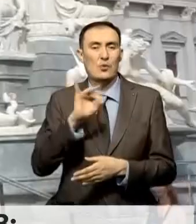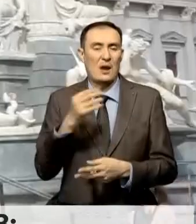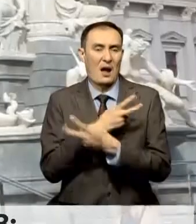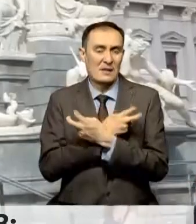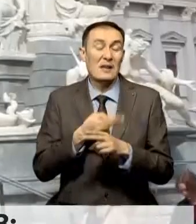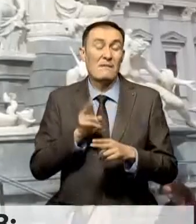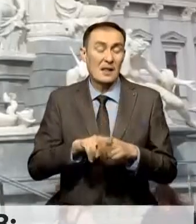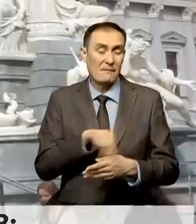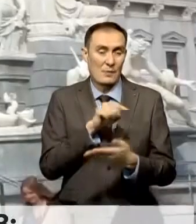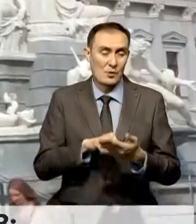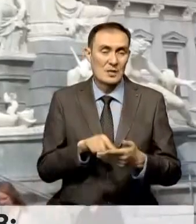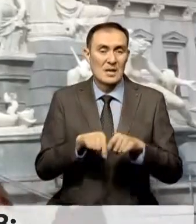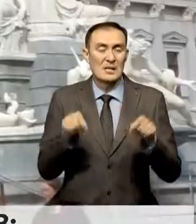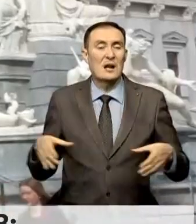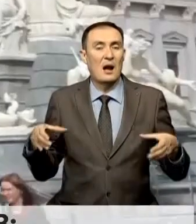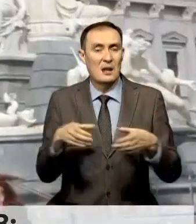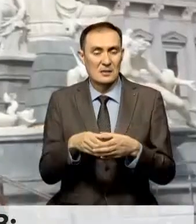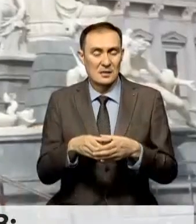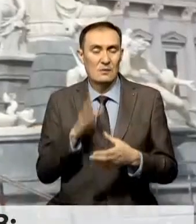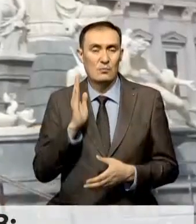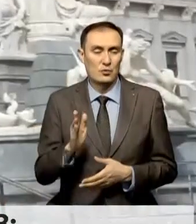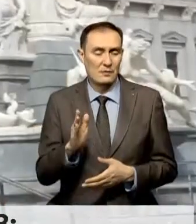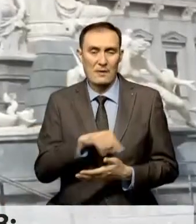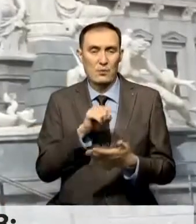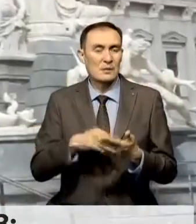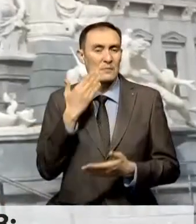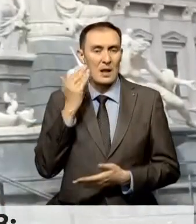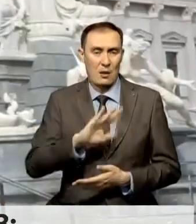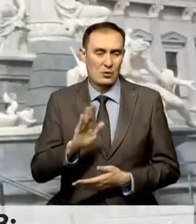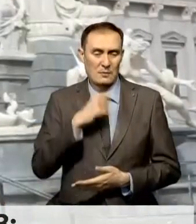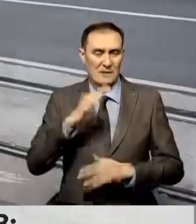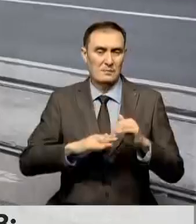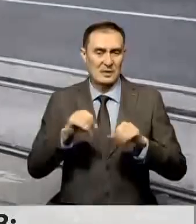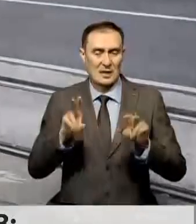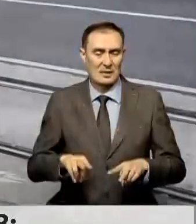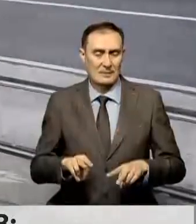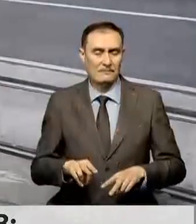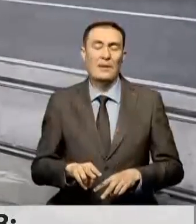и в этом случае создание коалиции будет делом непростым, говорят эксперты и